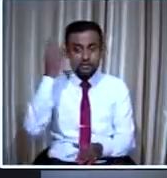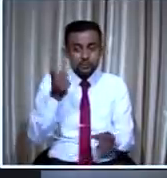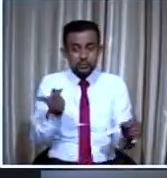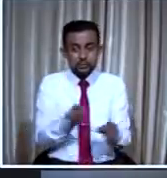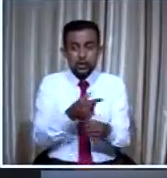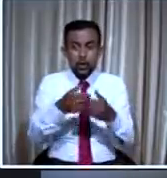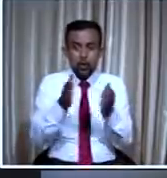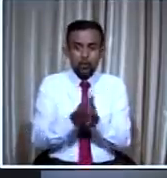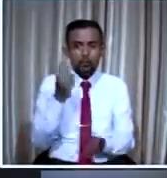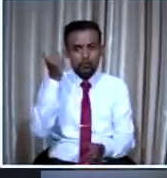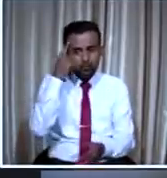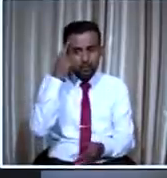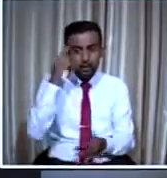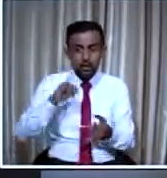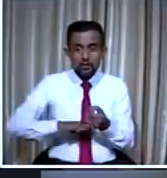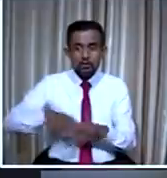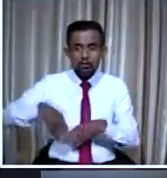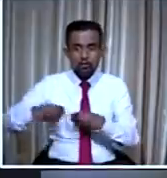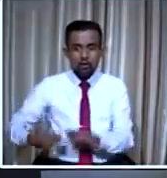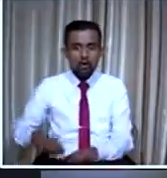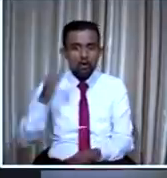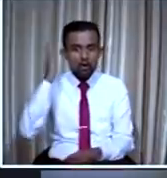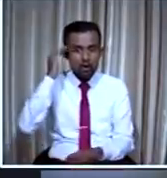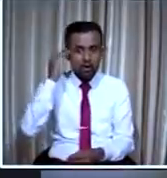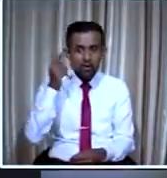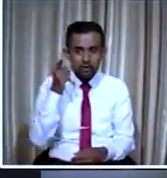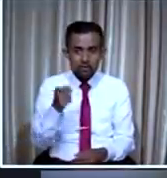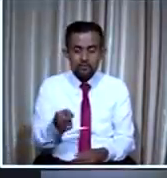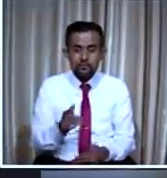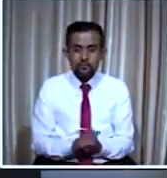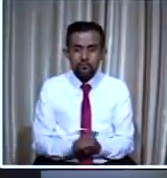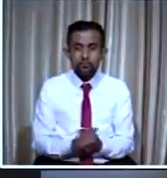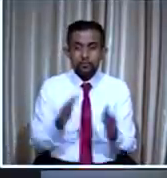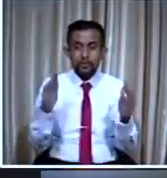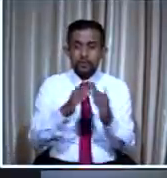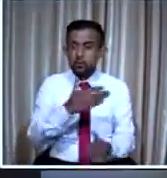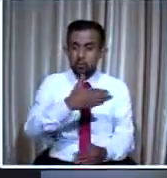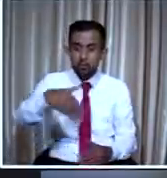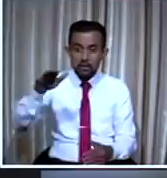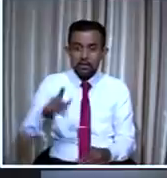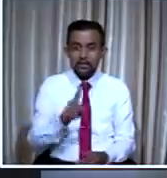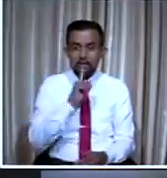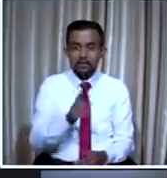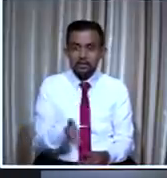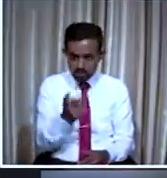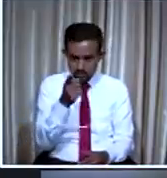රටේ සිරිමාව බණ්ඩාරනායක මැතිණියට ගෙදර පලයන් කියනකොට ගියාද?